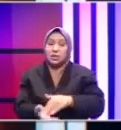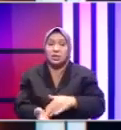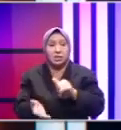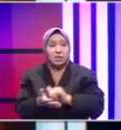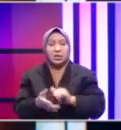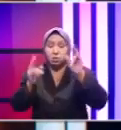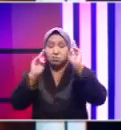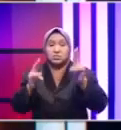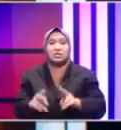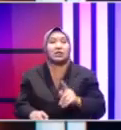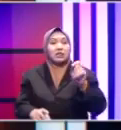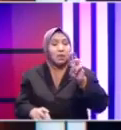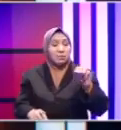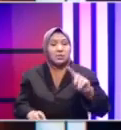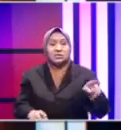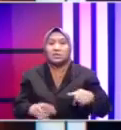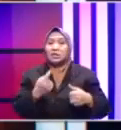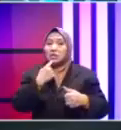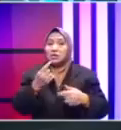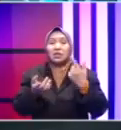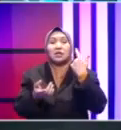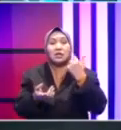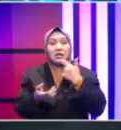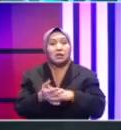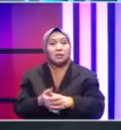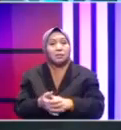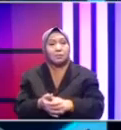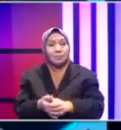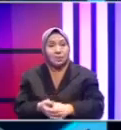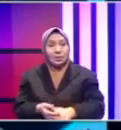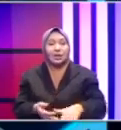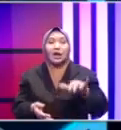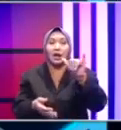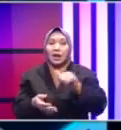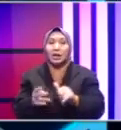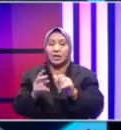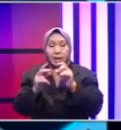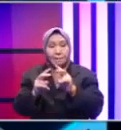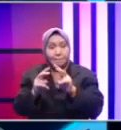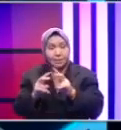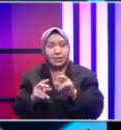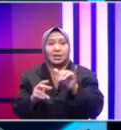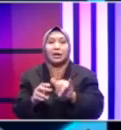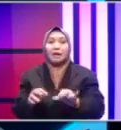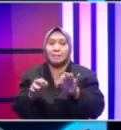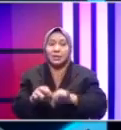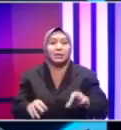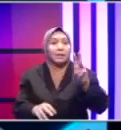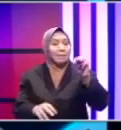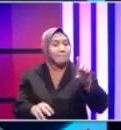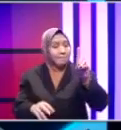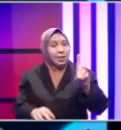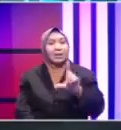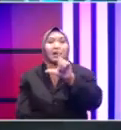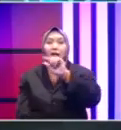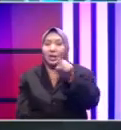ini yang rusak Permisi kata dimakan rupiah hahaha lazim k